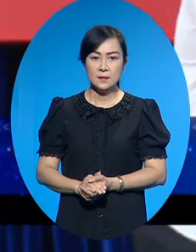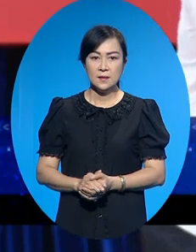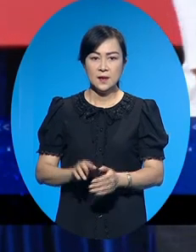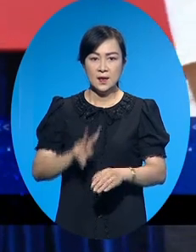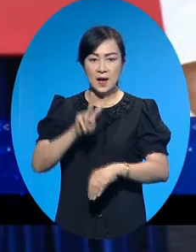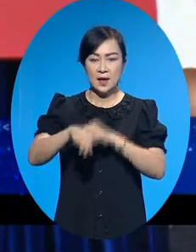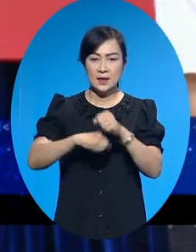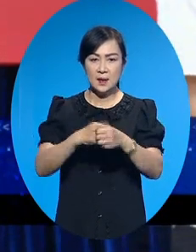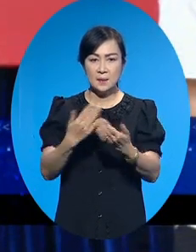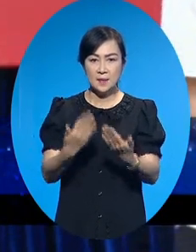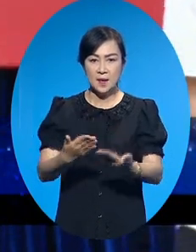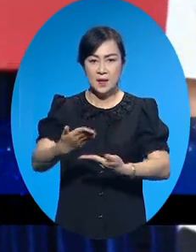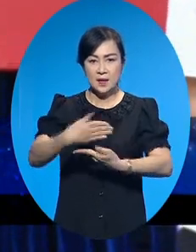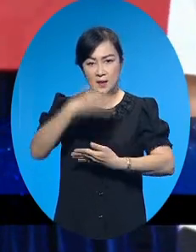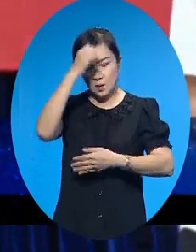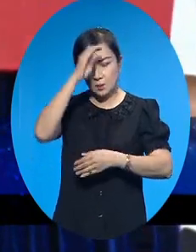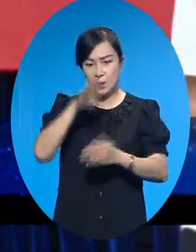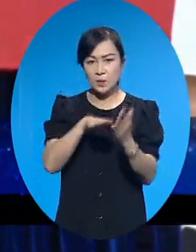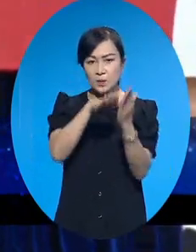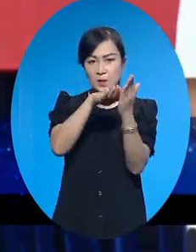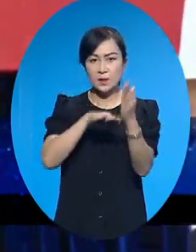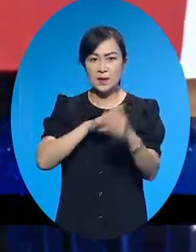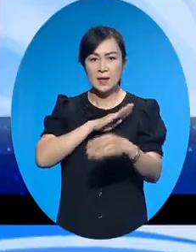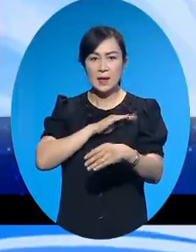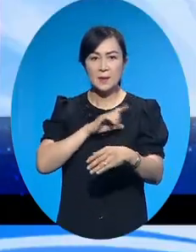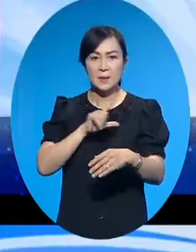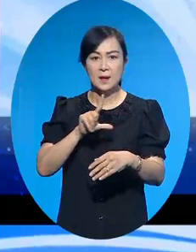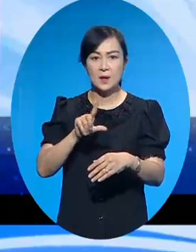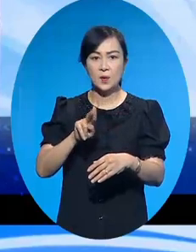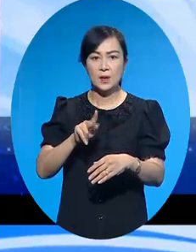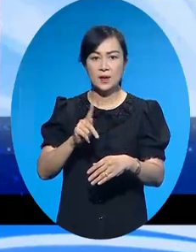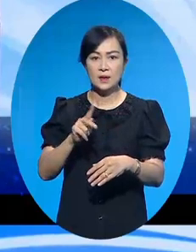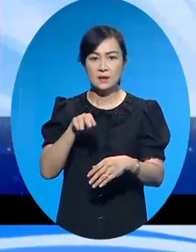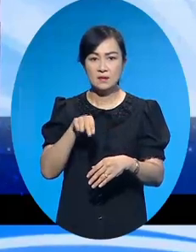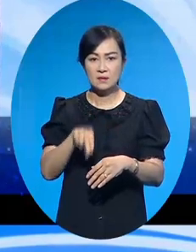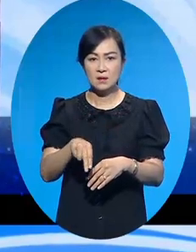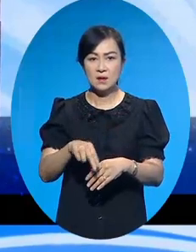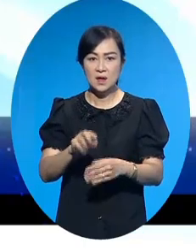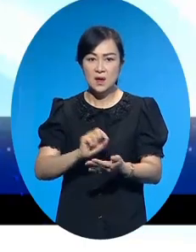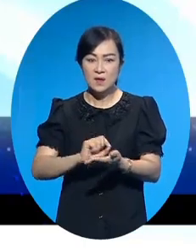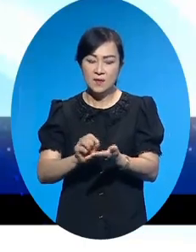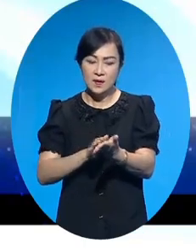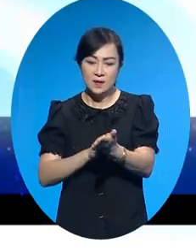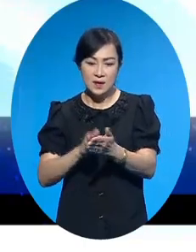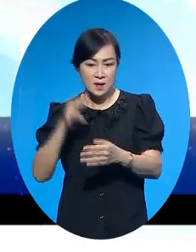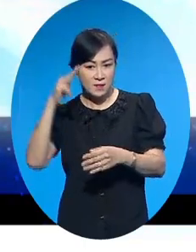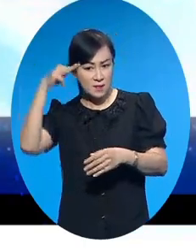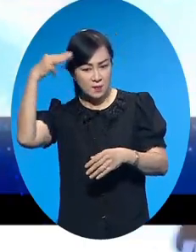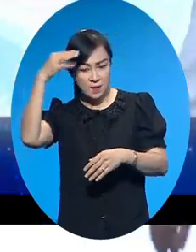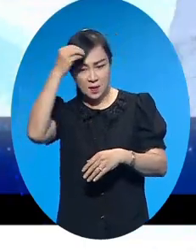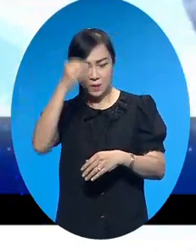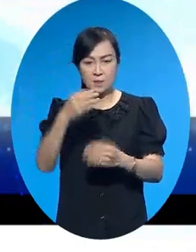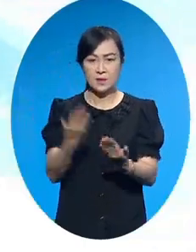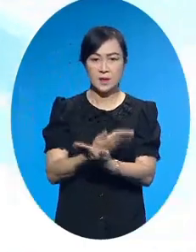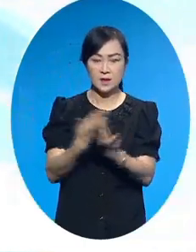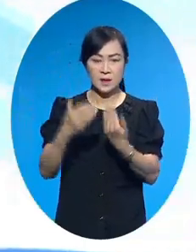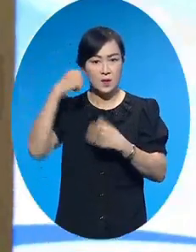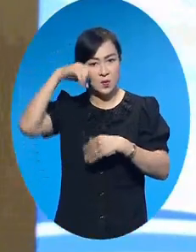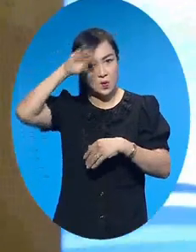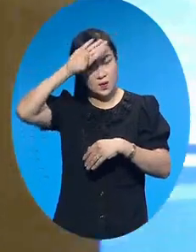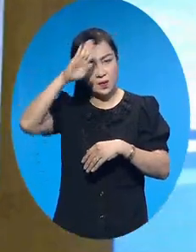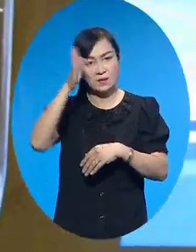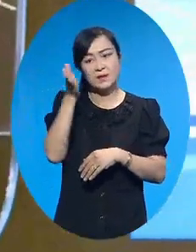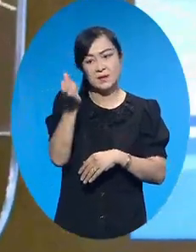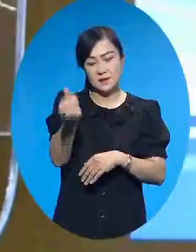2 năm nay, nhờ nhận được học bổng từ chương trình, em Lê Uyên Khánh Như đã có thể viết tiếp ước mơ được đi học để trở thành cô giáo trong tương